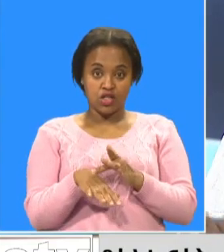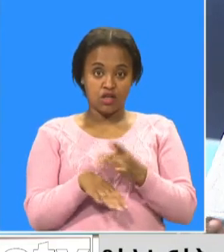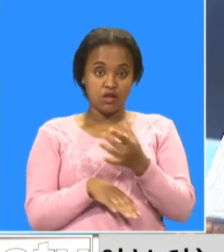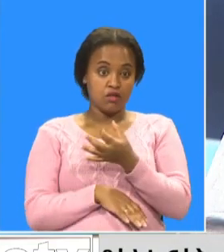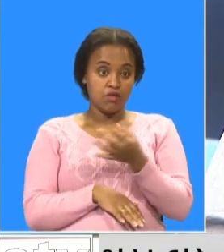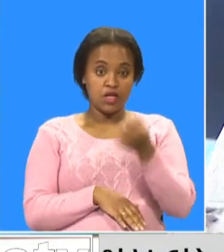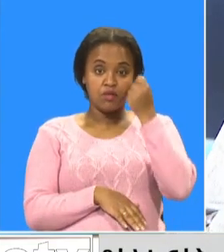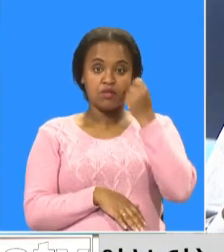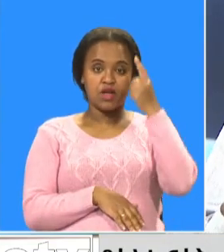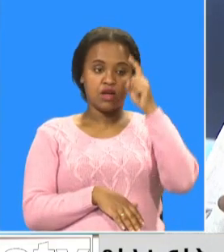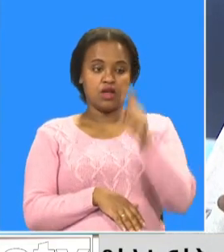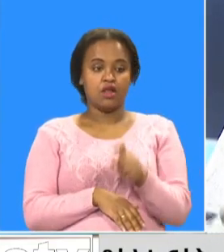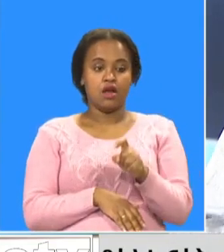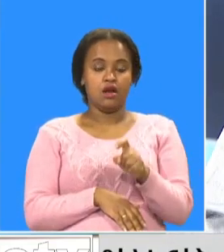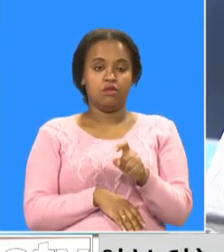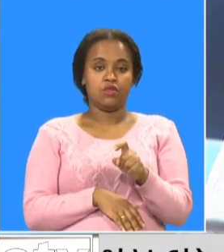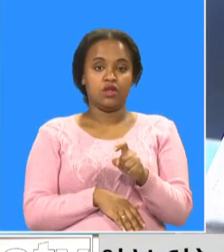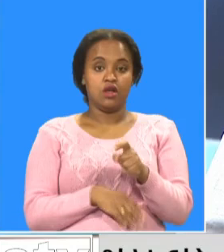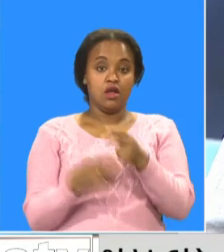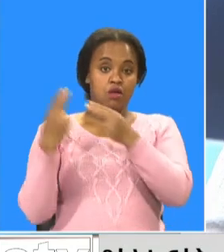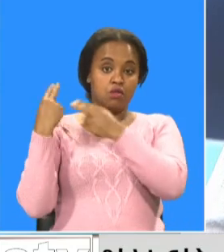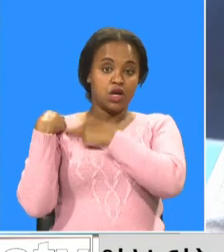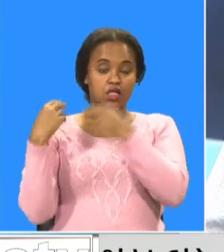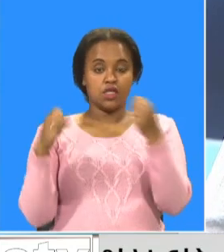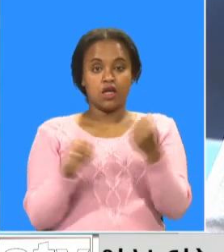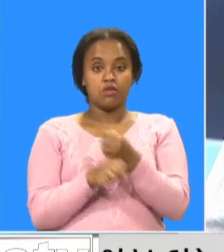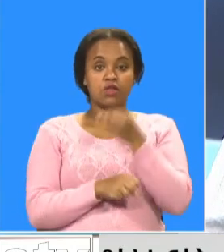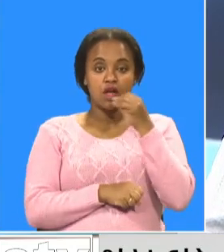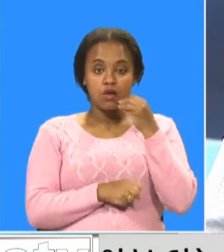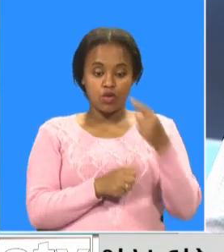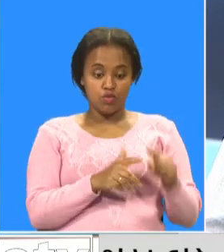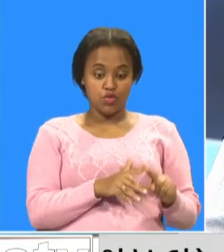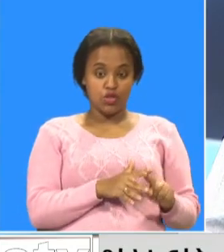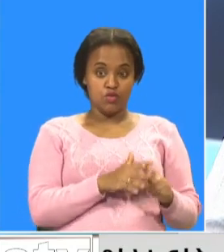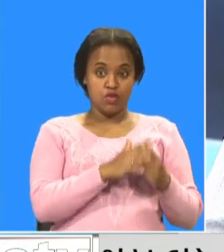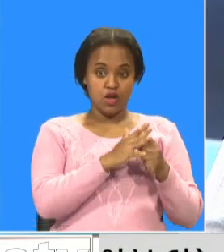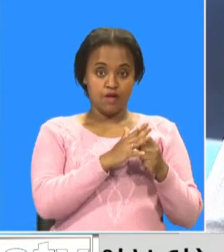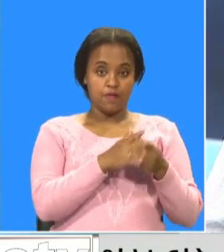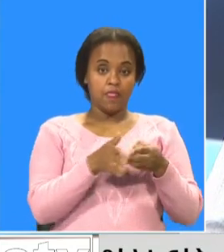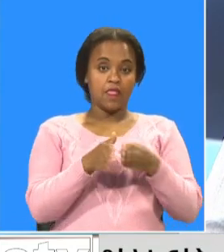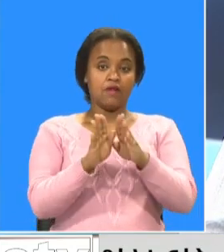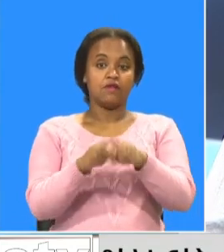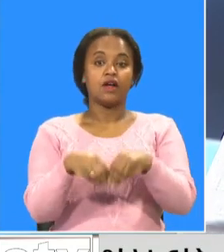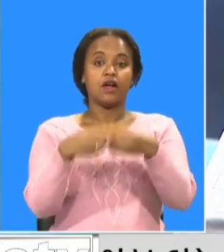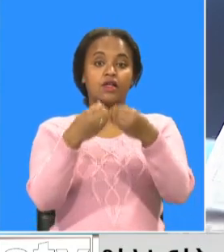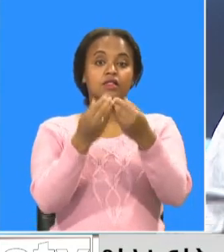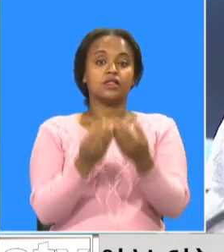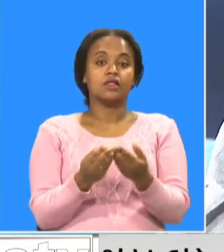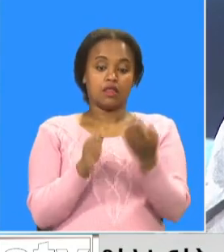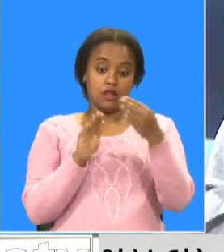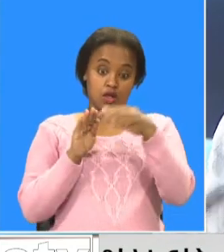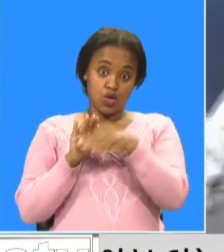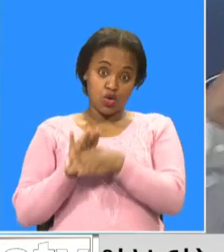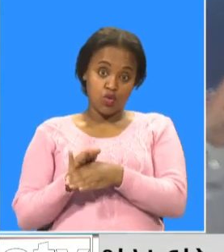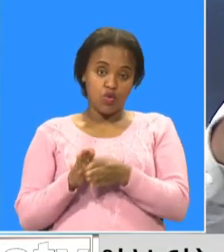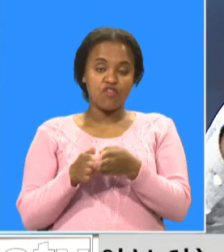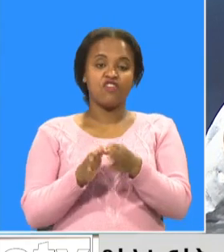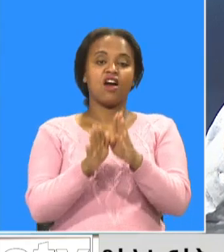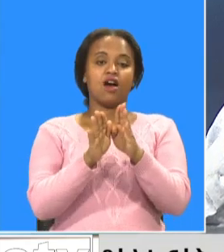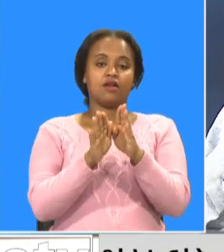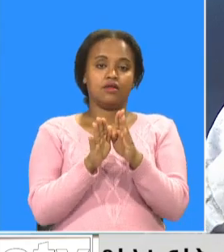መረዳት አለብኝ መገንዘብ አለብኝ። ባለስልጣን መስሪያ ቤቱ መጀመሪያ ፍቃድ ሲሰጥ የመግቢ ይግቡ